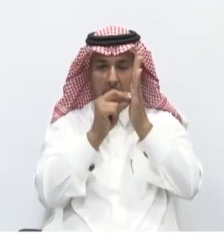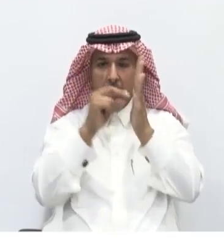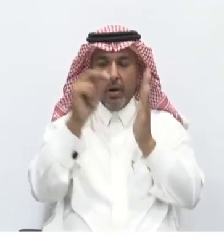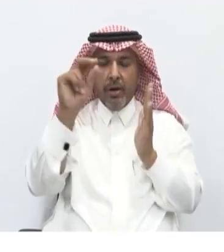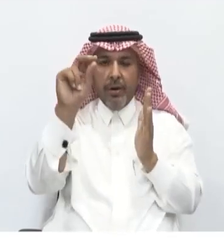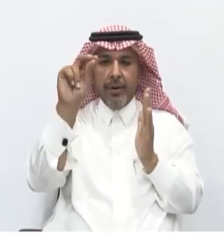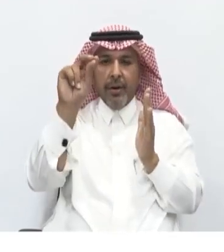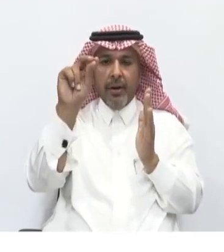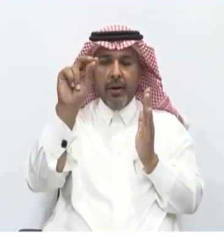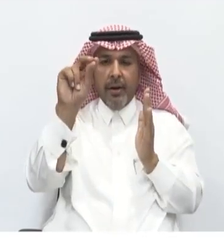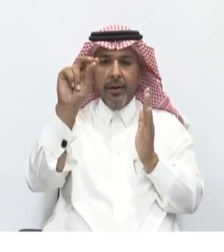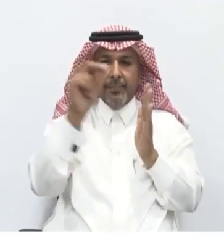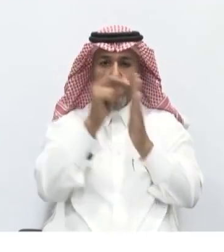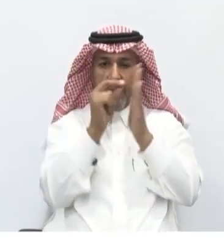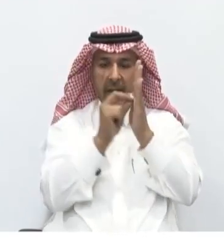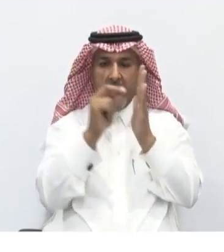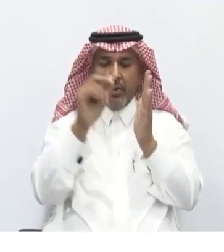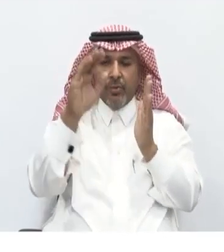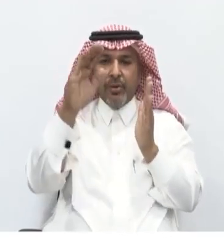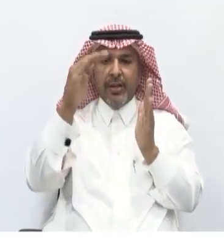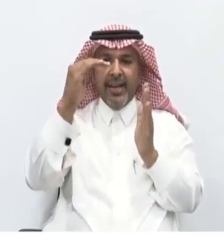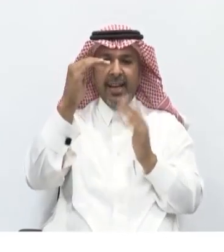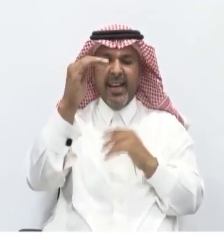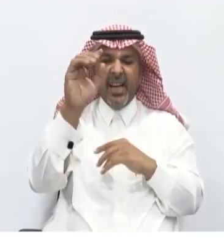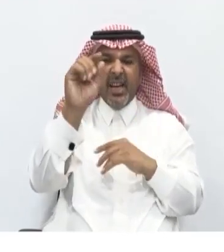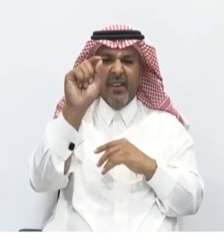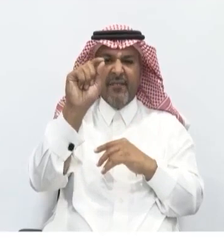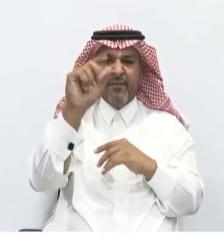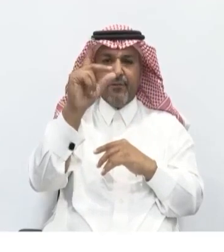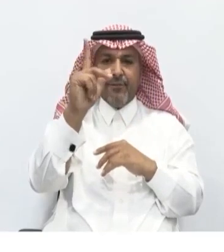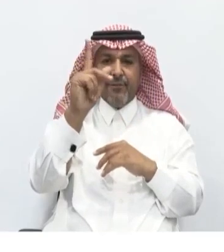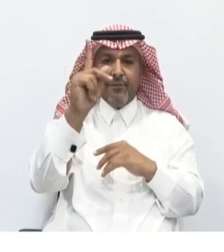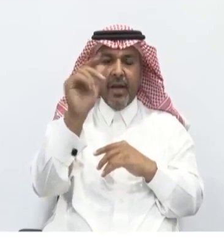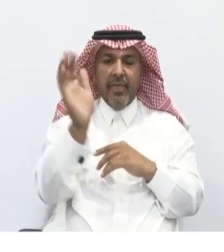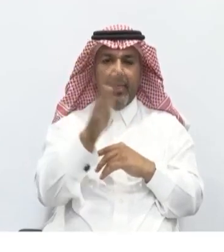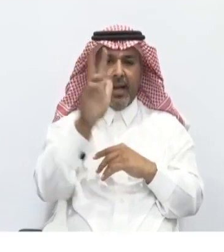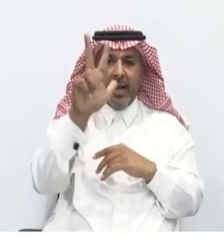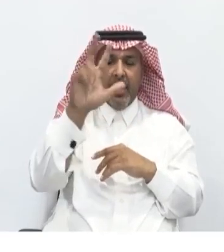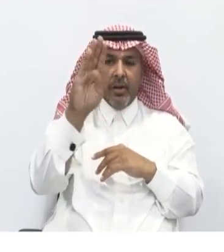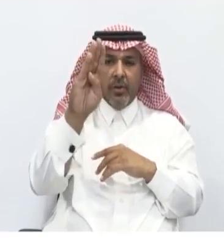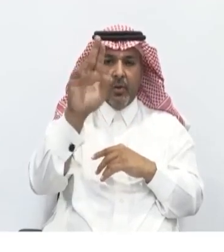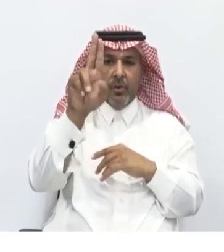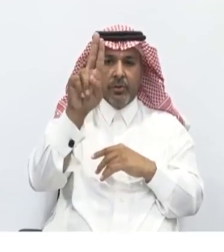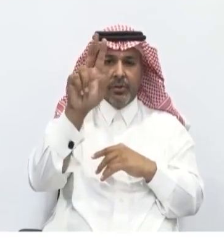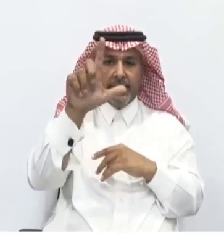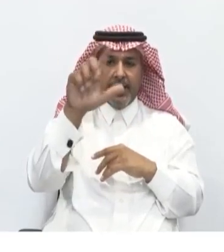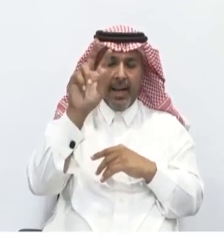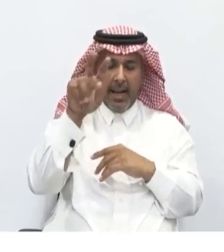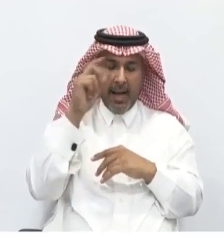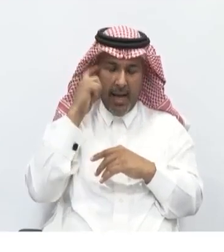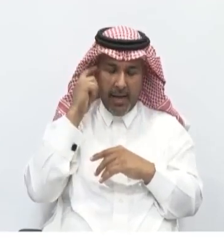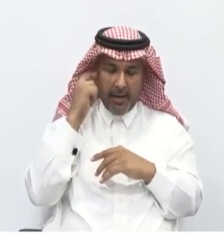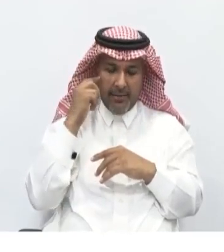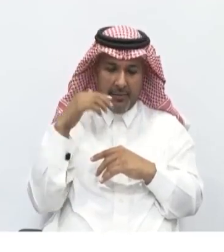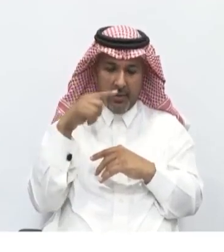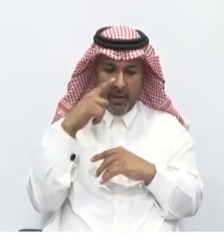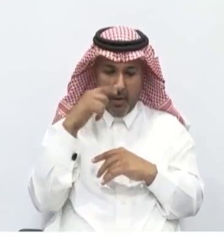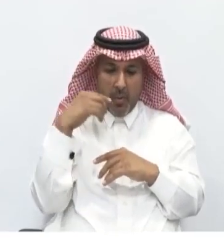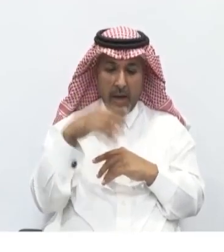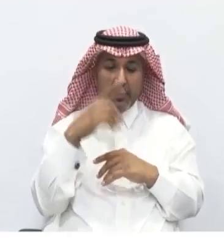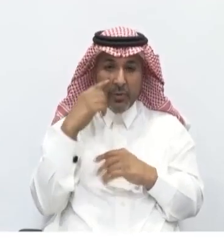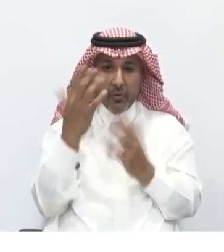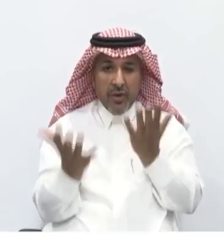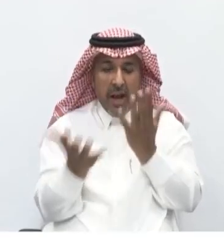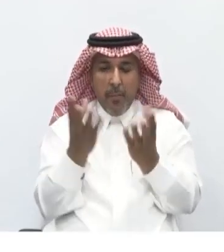تشتق النسب الموليه من معادله الكيميائيه الموزونه ترمز كل او ترمز كل نسبه مواليه الى نسبه عدد مولات